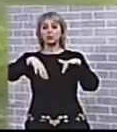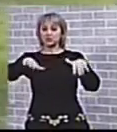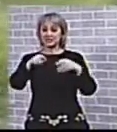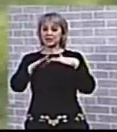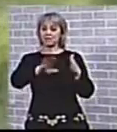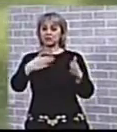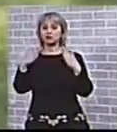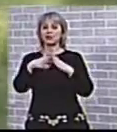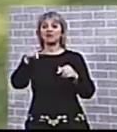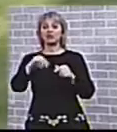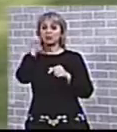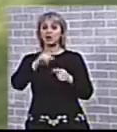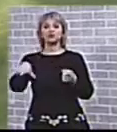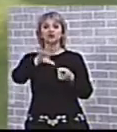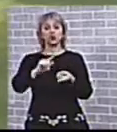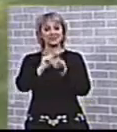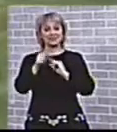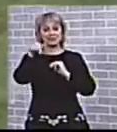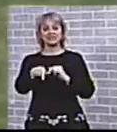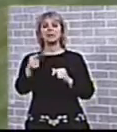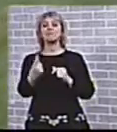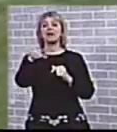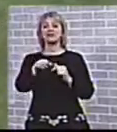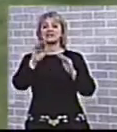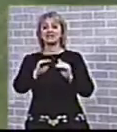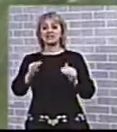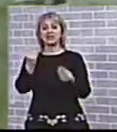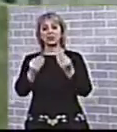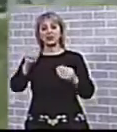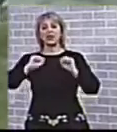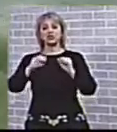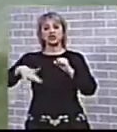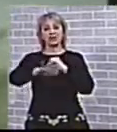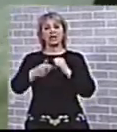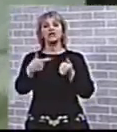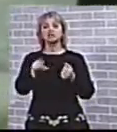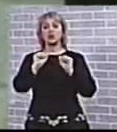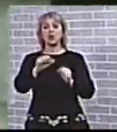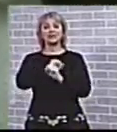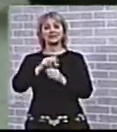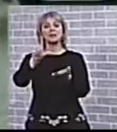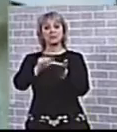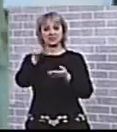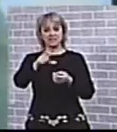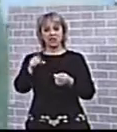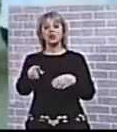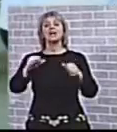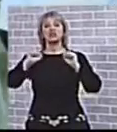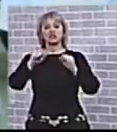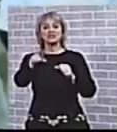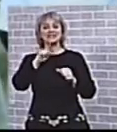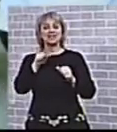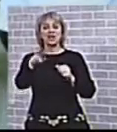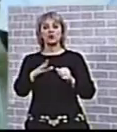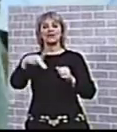но уже в этом году все кардинально изменится. Здесь появится детская игровая площадка, место, где смогут отдыхать пенсионеры, а также тренажеры и зеленая